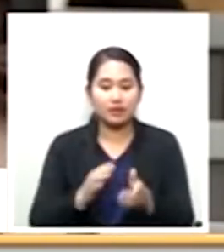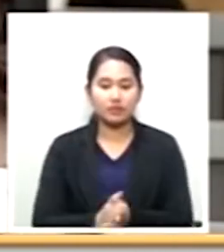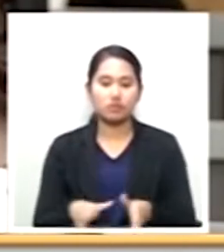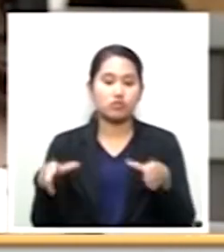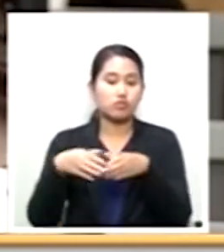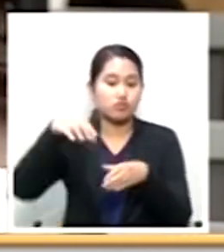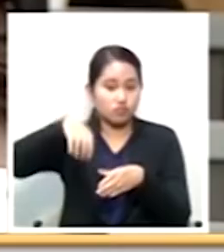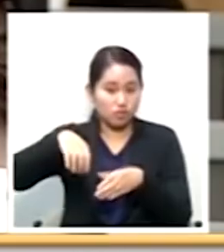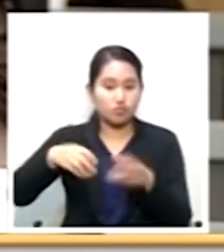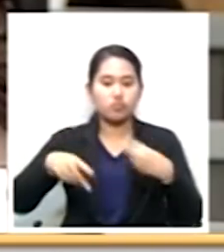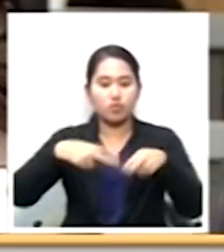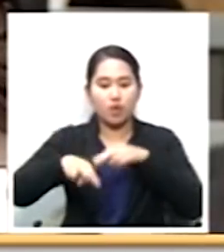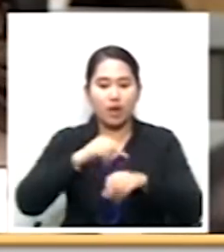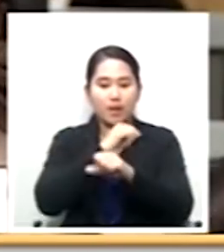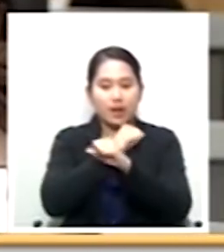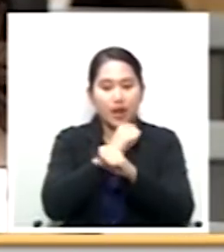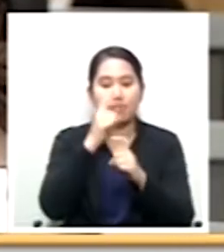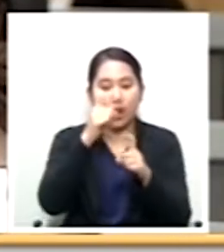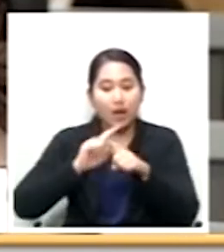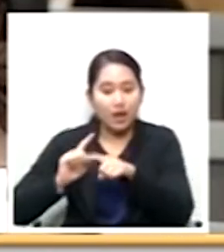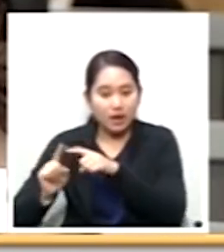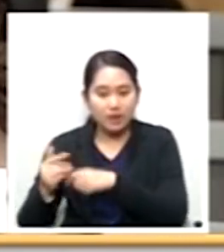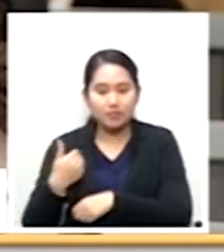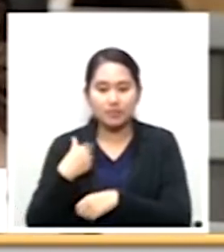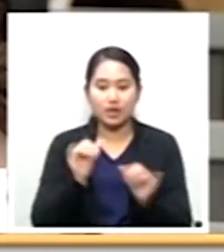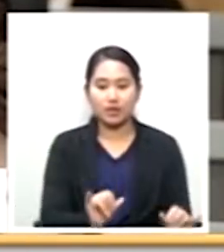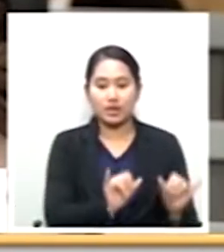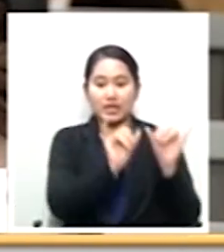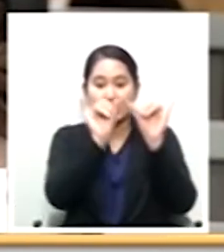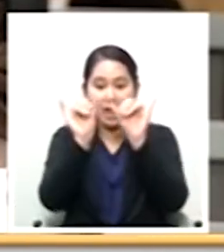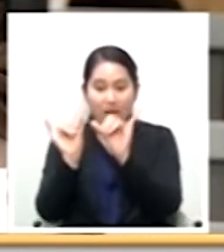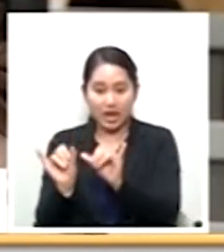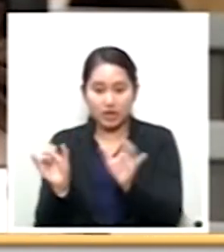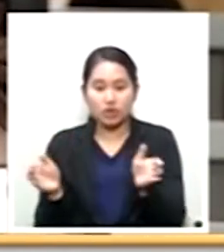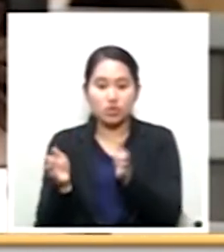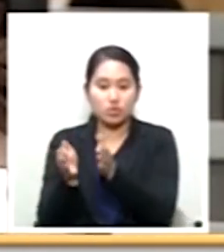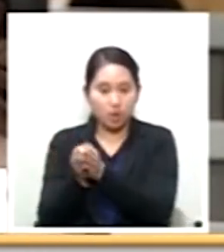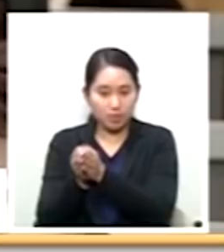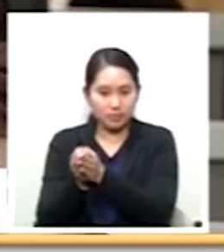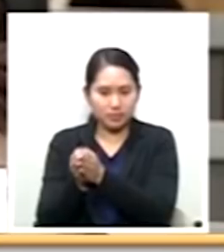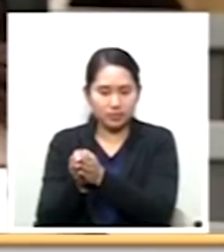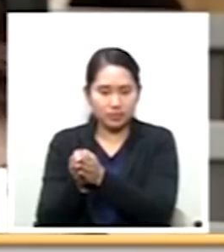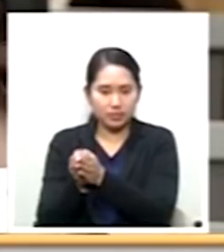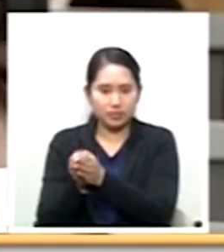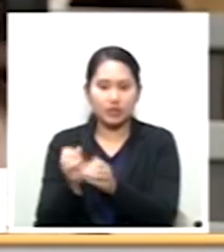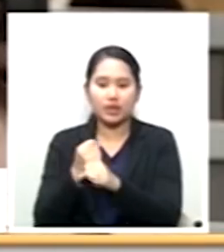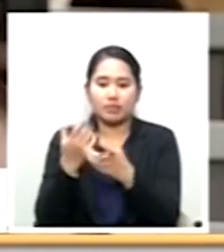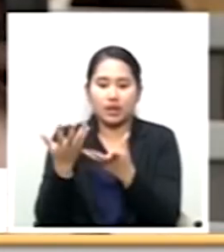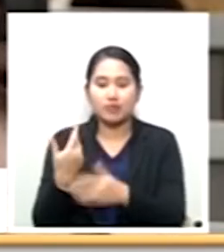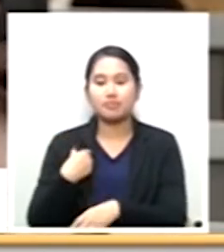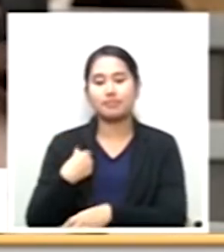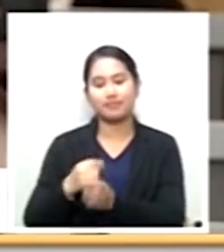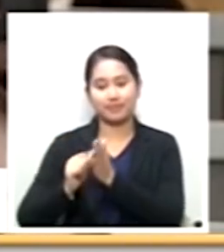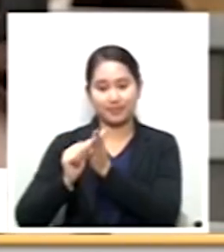วายความปลอดภัยรักษาพระองค์ได้โอนย้ายไปสังกัดส่วนราชการในพระองค์ ก็ทำโดยการแก้ไขพระราช